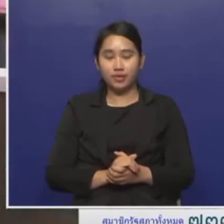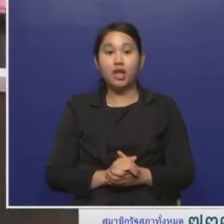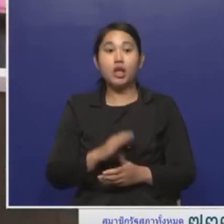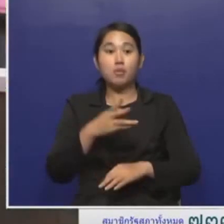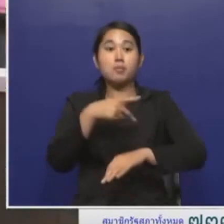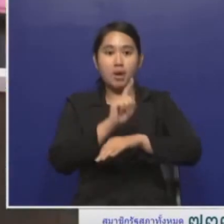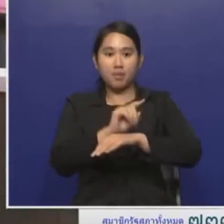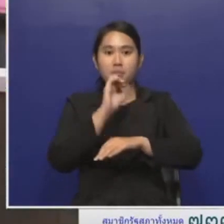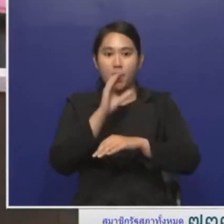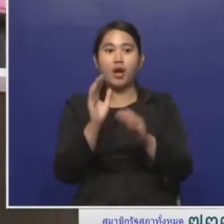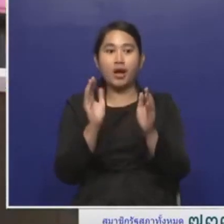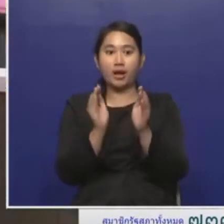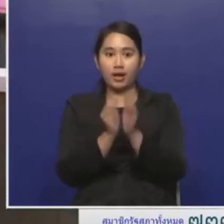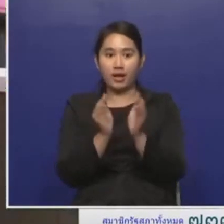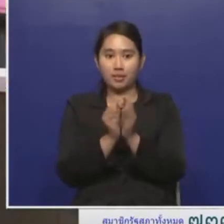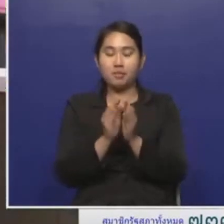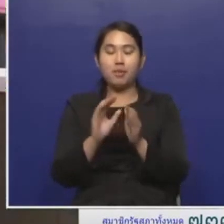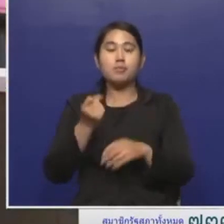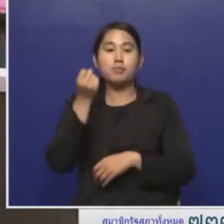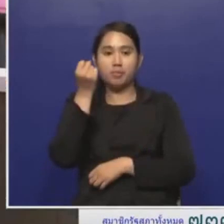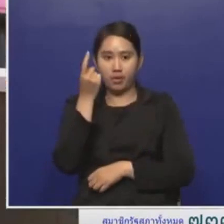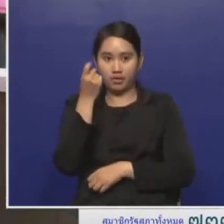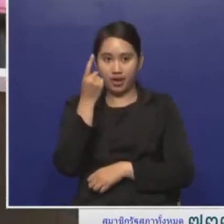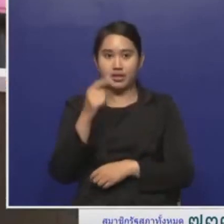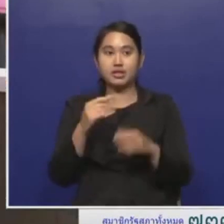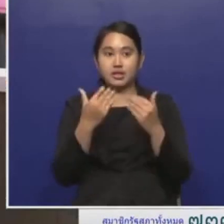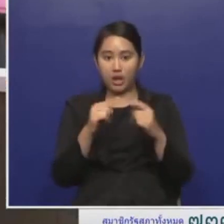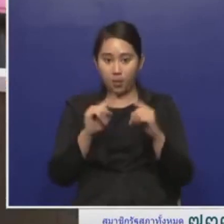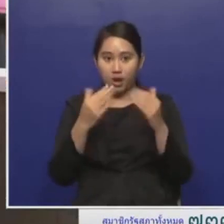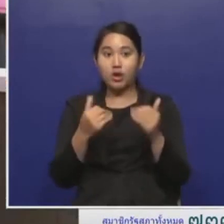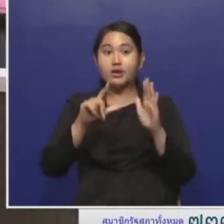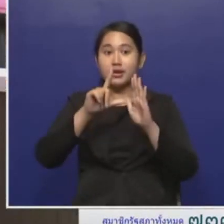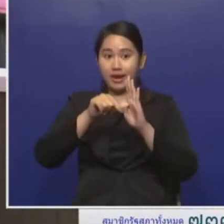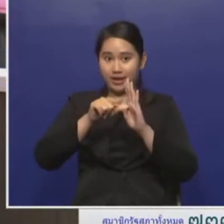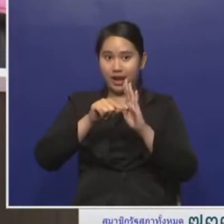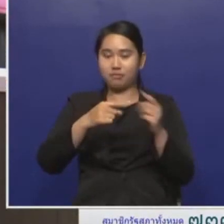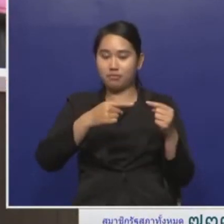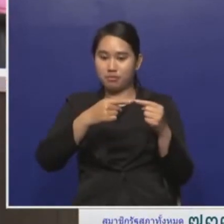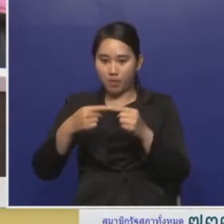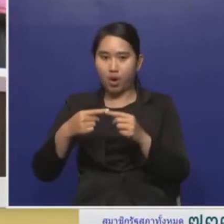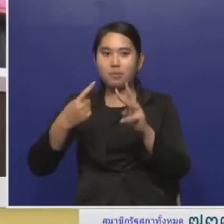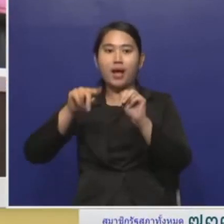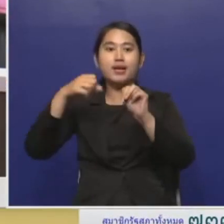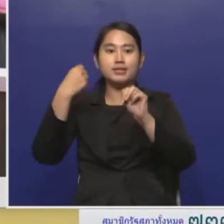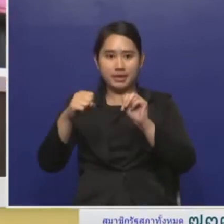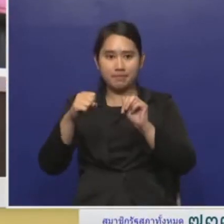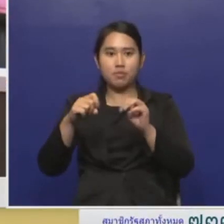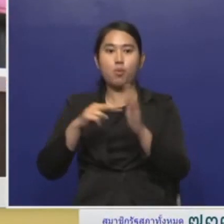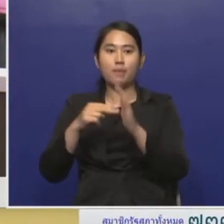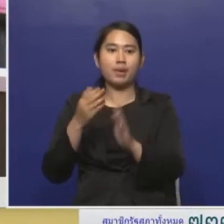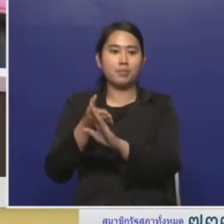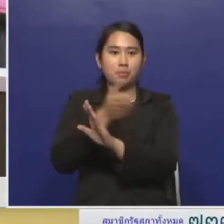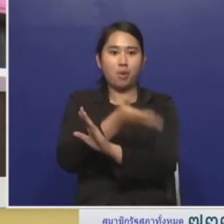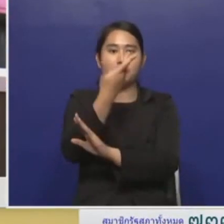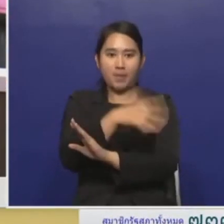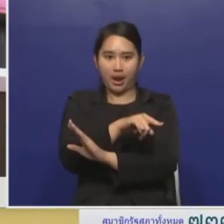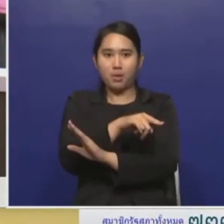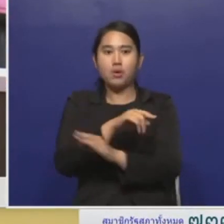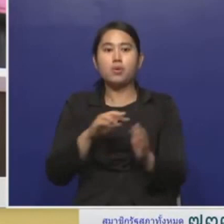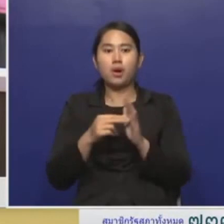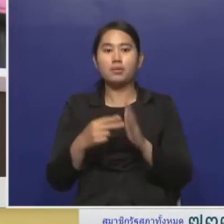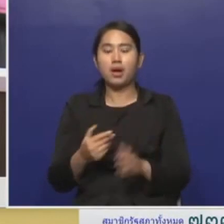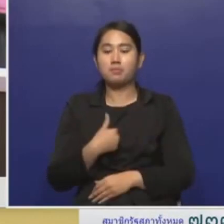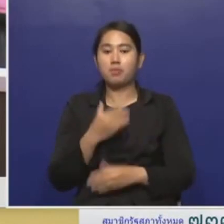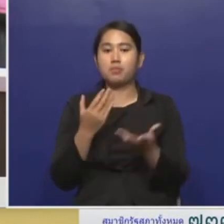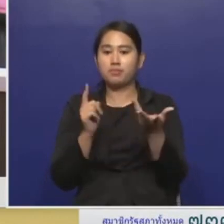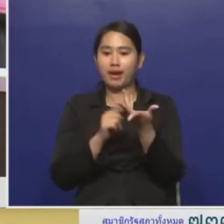ผมเข้าใจได้นะครับแต่ขนาดนี้ท่านเลขาเข้าซู่มาตรรร MB เรีบร้อยแล้วมัผ่านไปแล้วเยงผมจะข